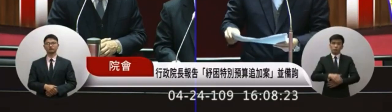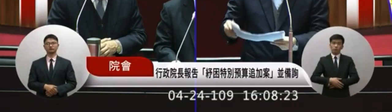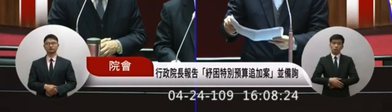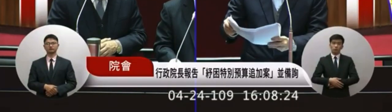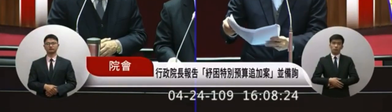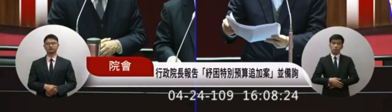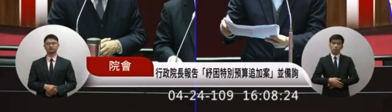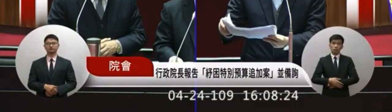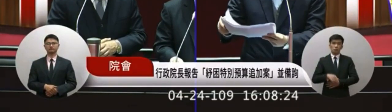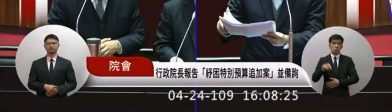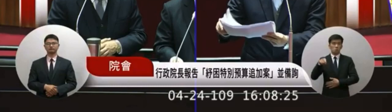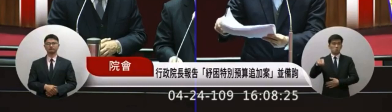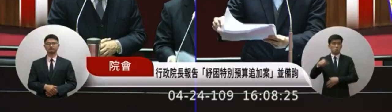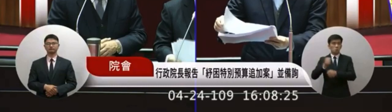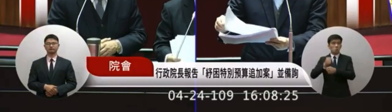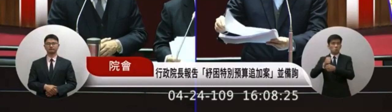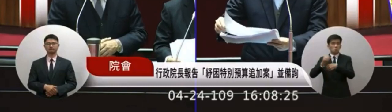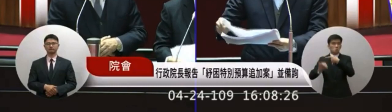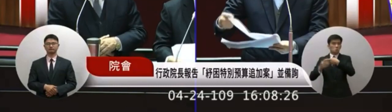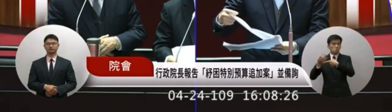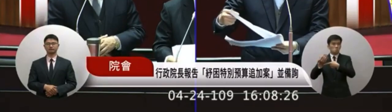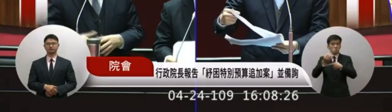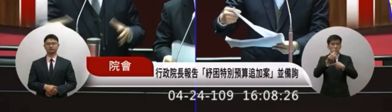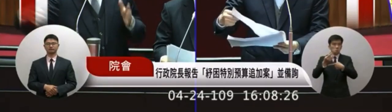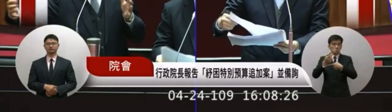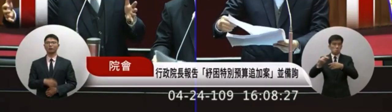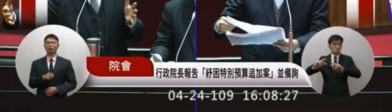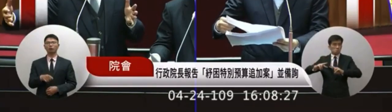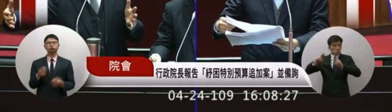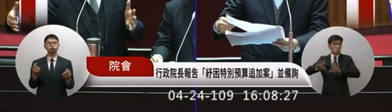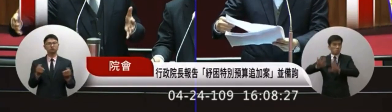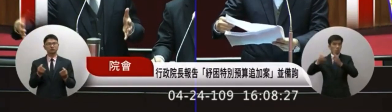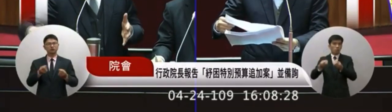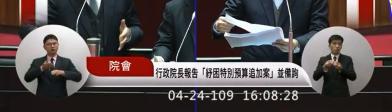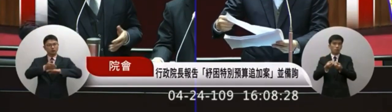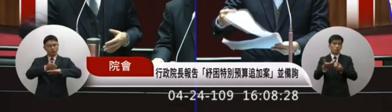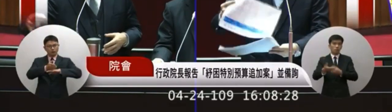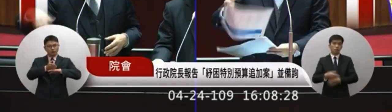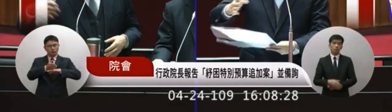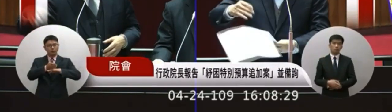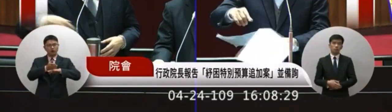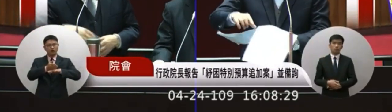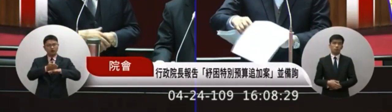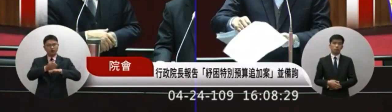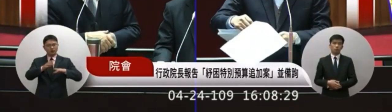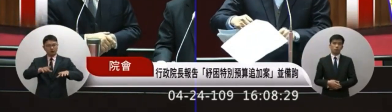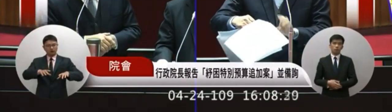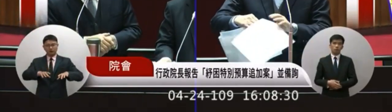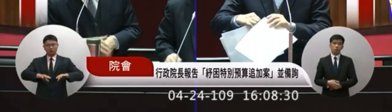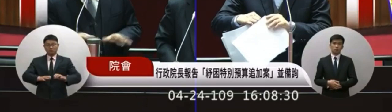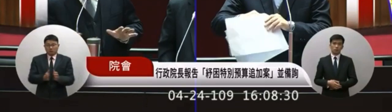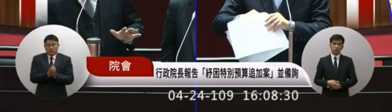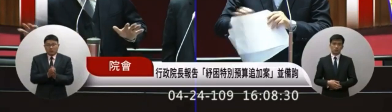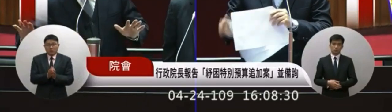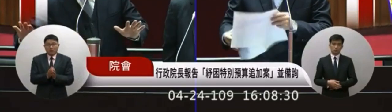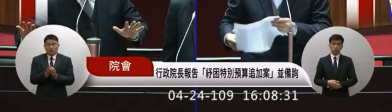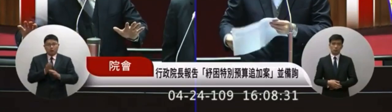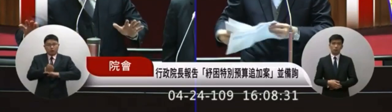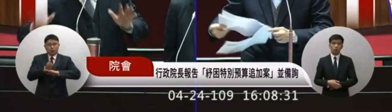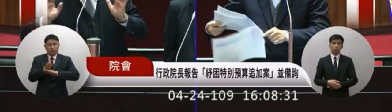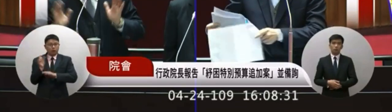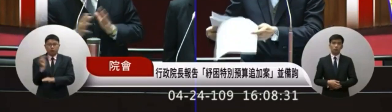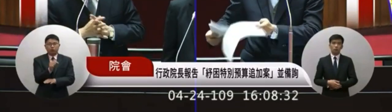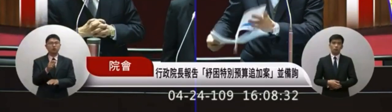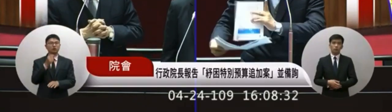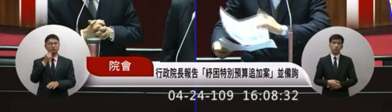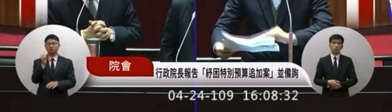改善这样的一个执行比率？ 这个就好像一部车子刚开始的时候，不能一下跑太快，那跑